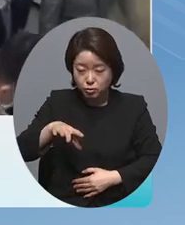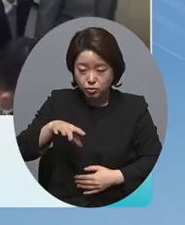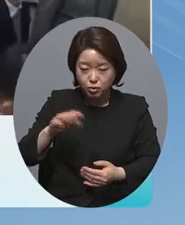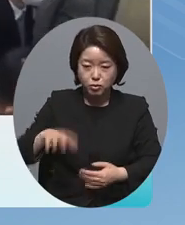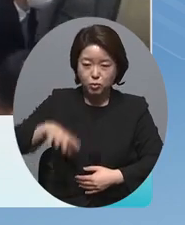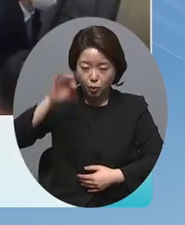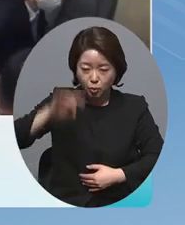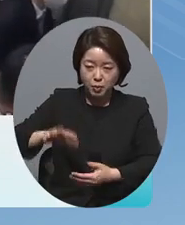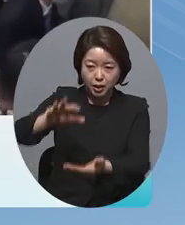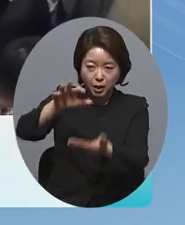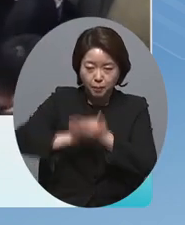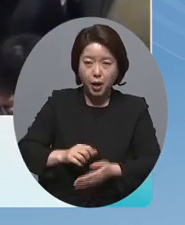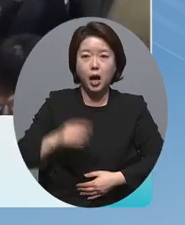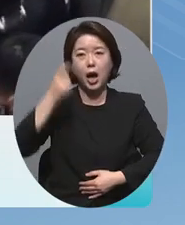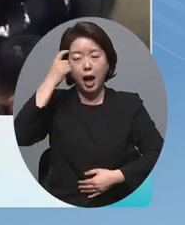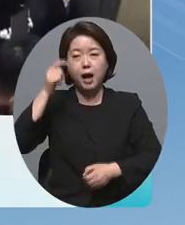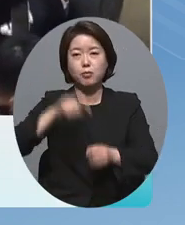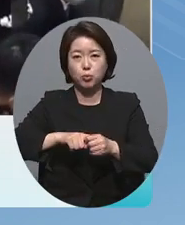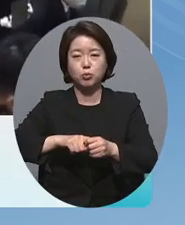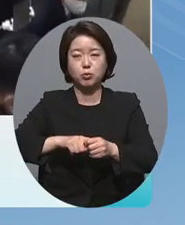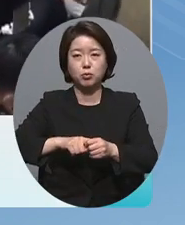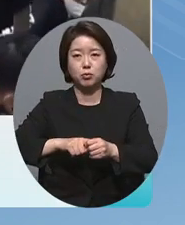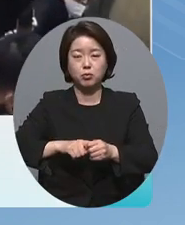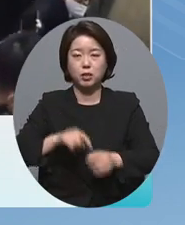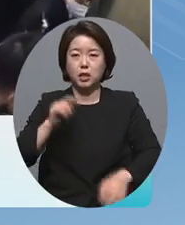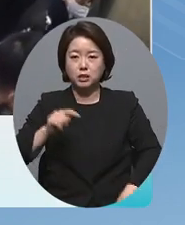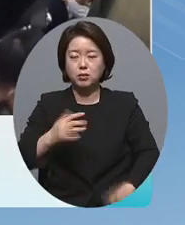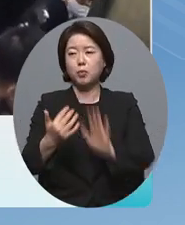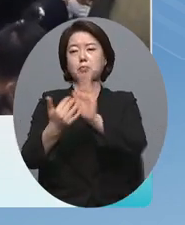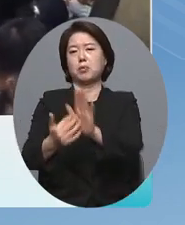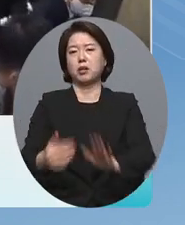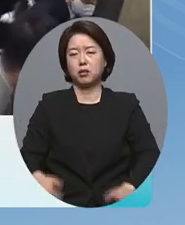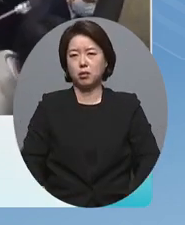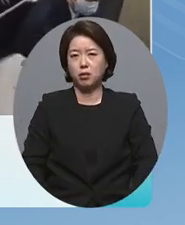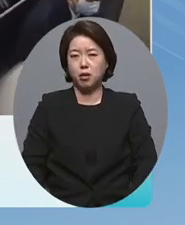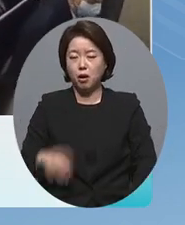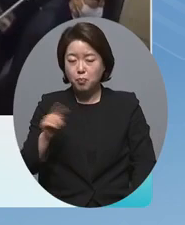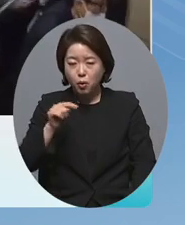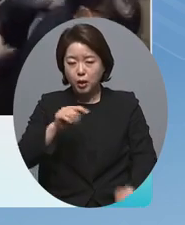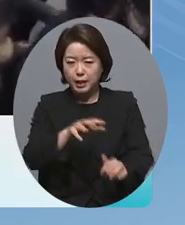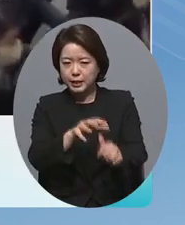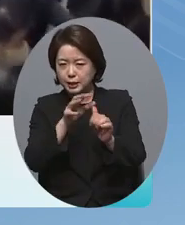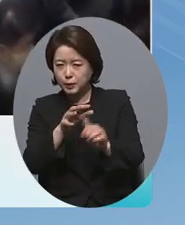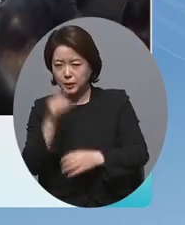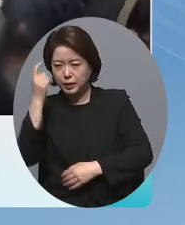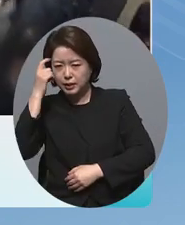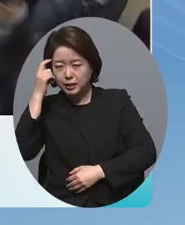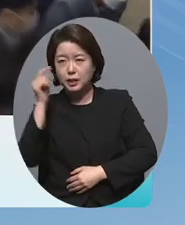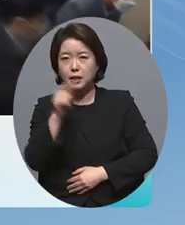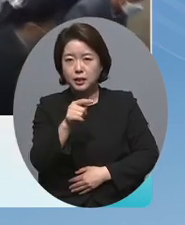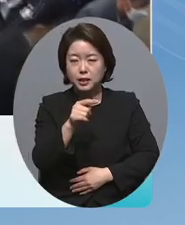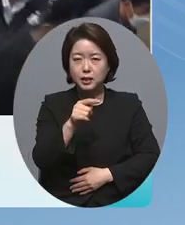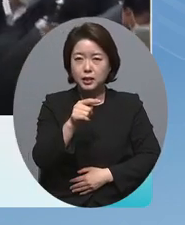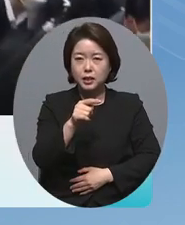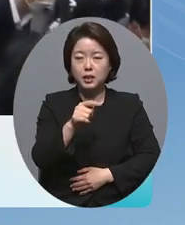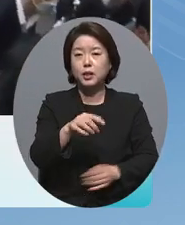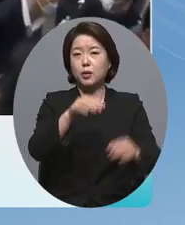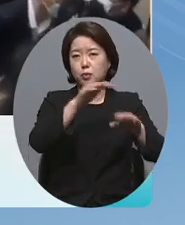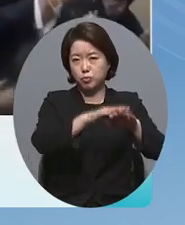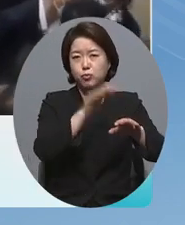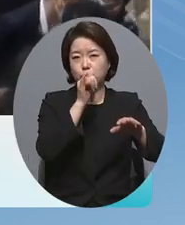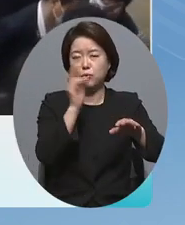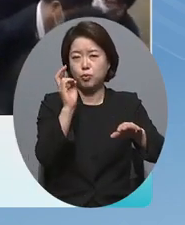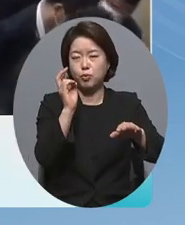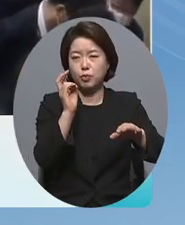막았다는 거는 무슨 얘기냐면 뭔가 이거를 정치적으로 이용하겠다는 게 미리 그 이재명 대표 머릿속에 있었던 게 아니냐 저는 그런 생각을